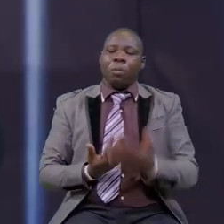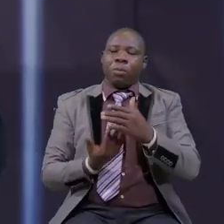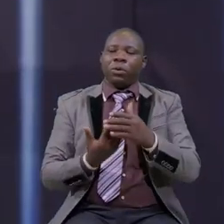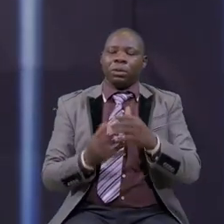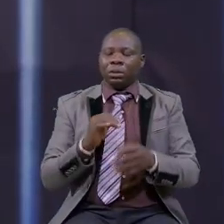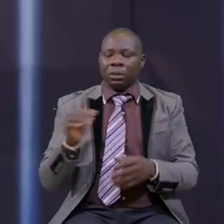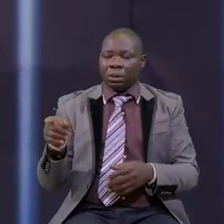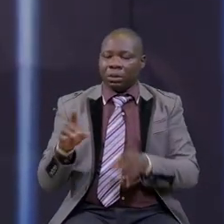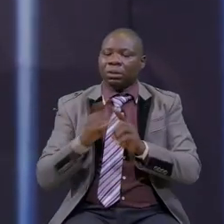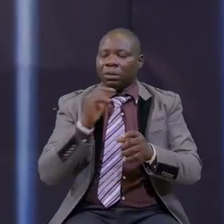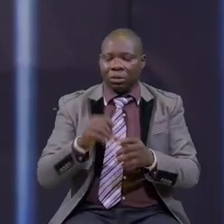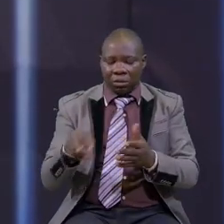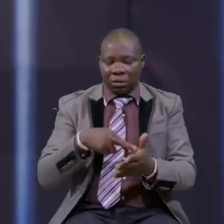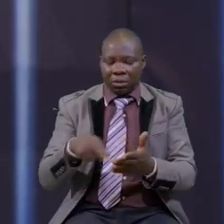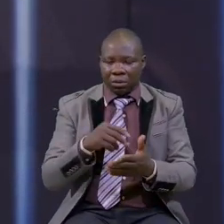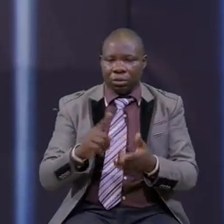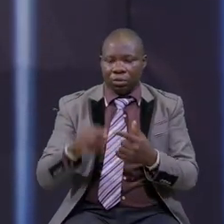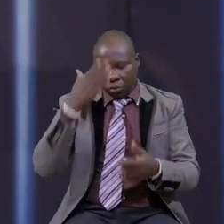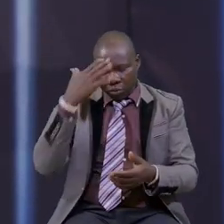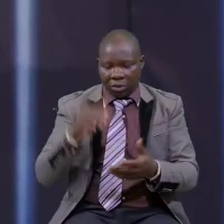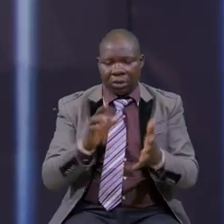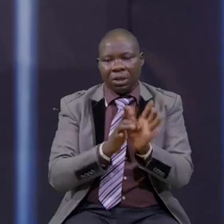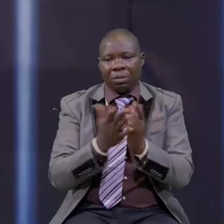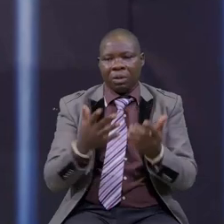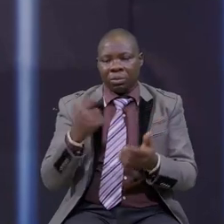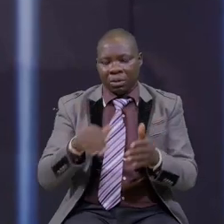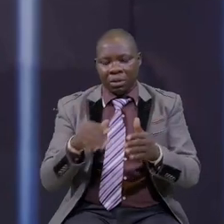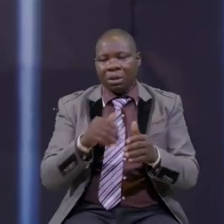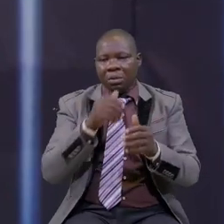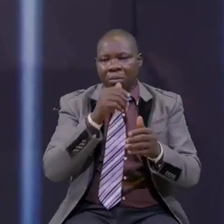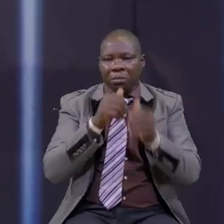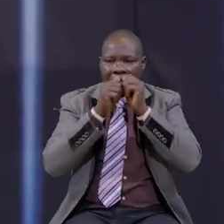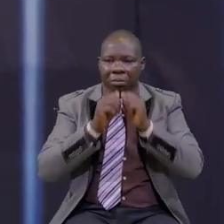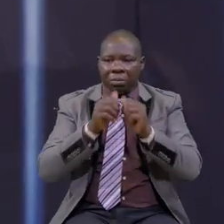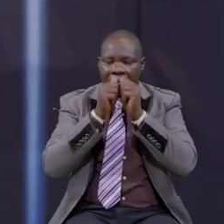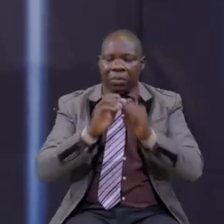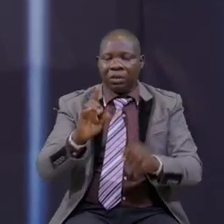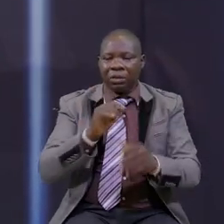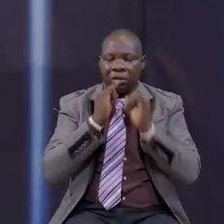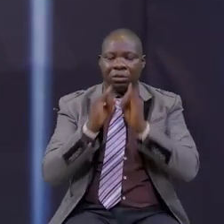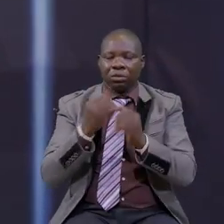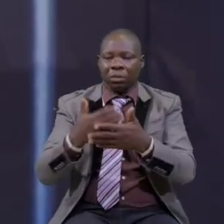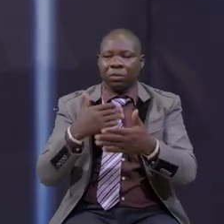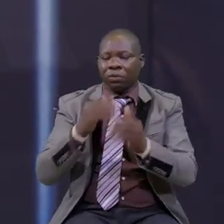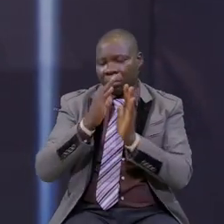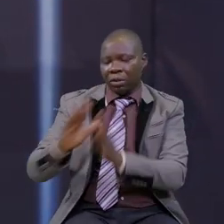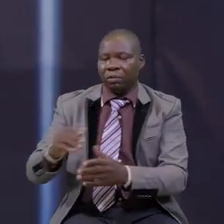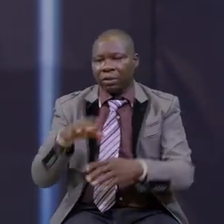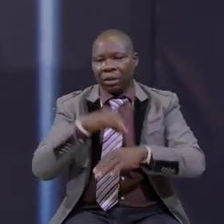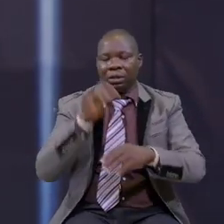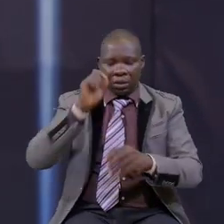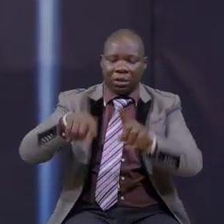la Bible. Heureux, les instructions de base avant de quitter la terre, il est allé dans une éternité perdue. Et nous